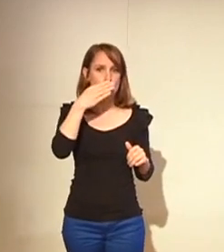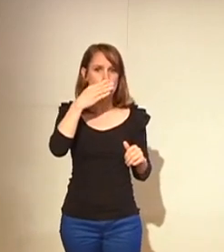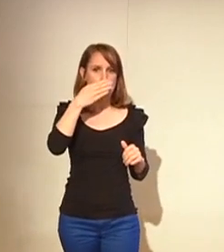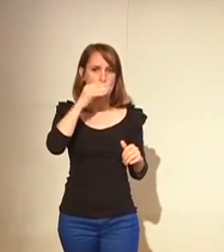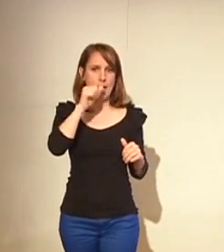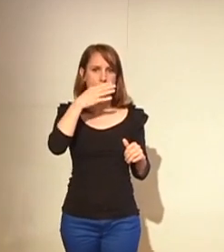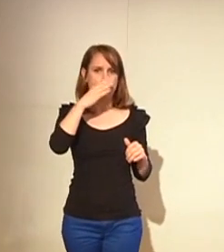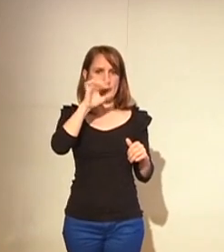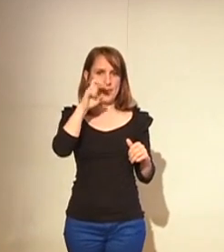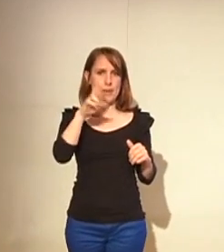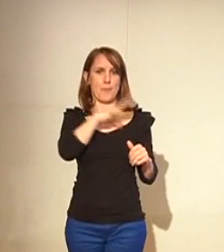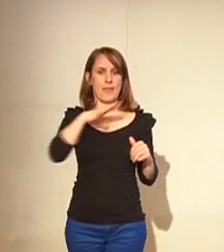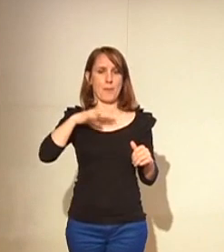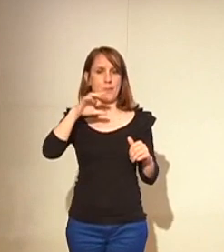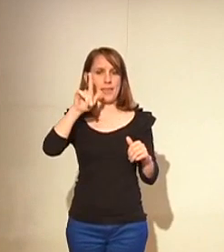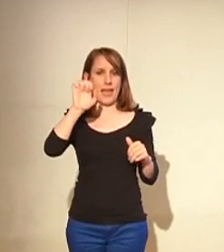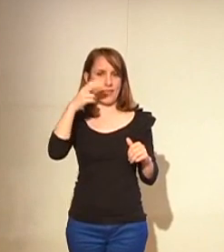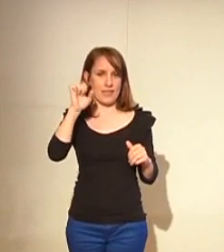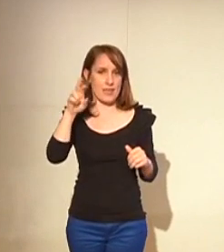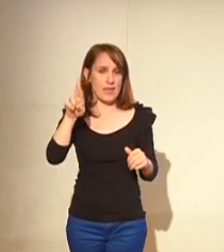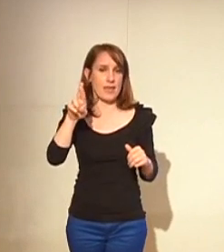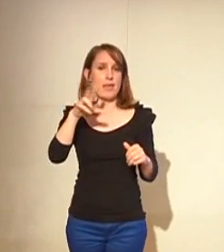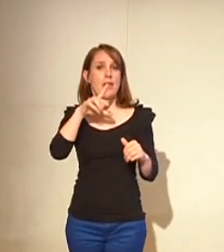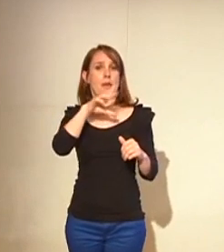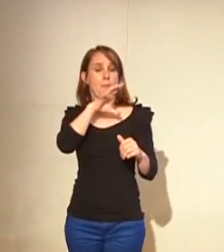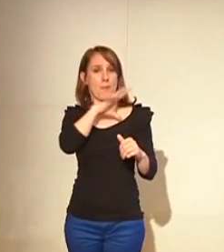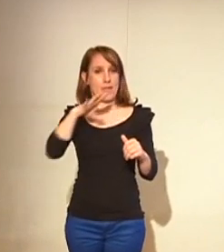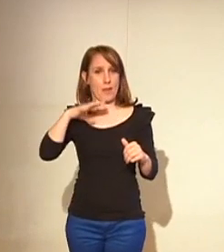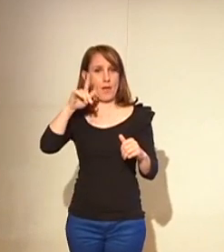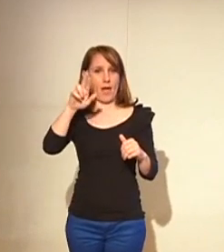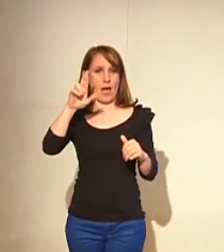Viard madame Garnier madame